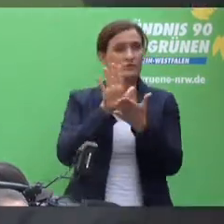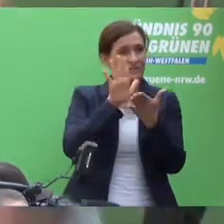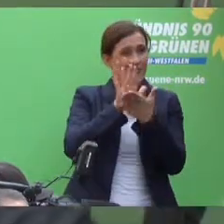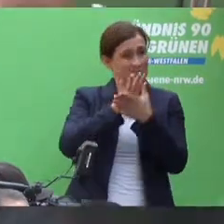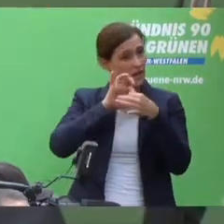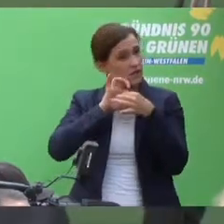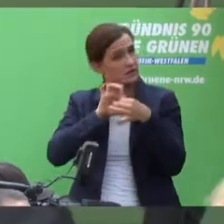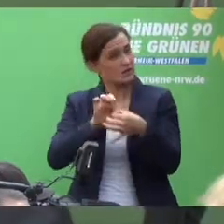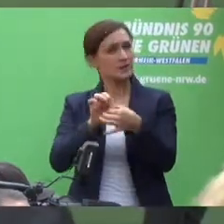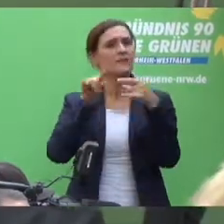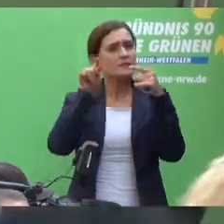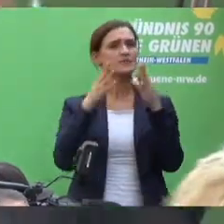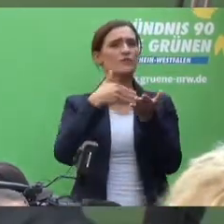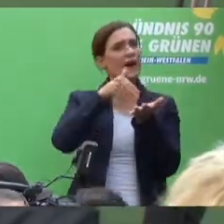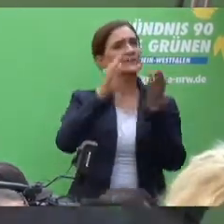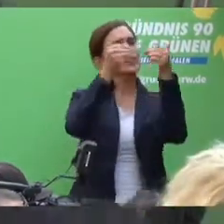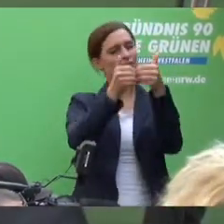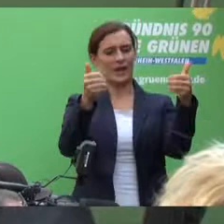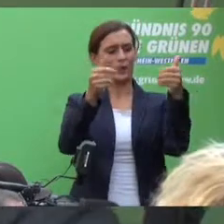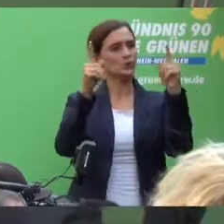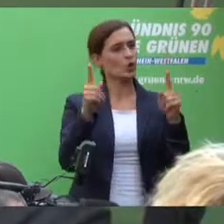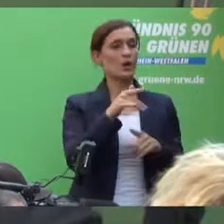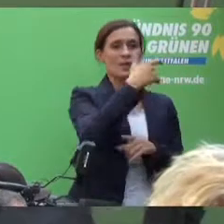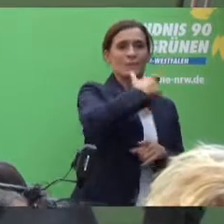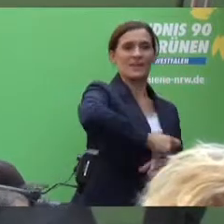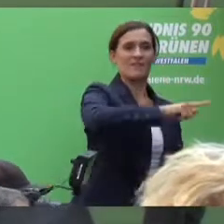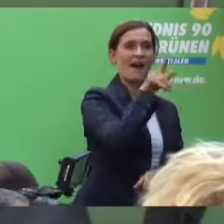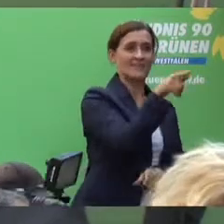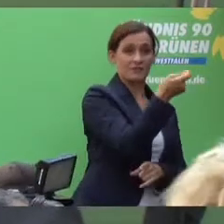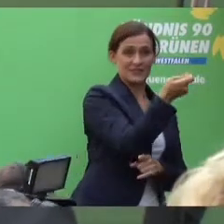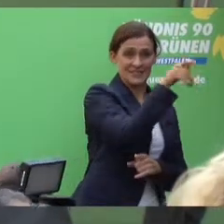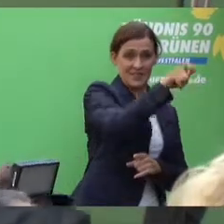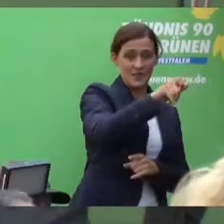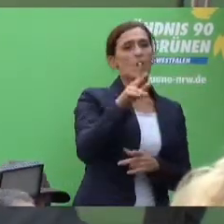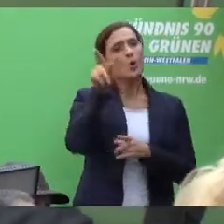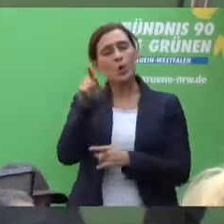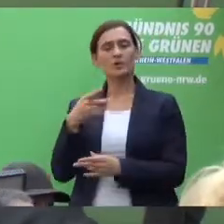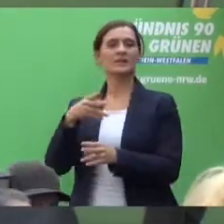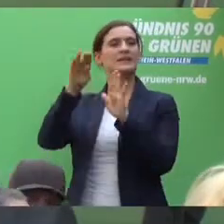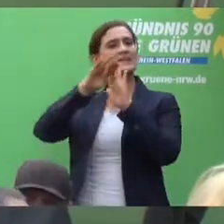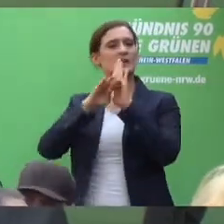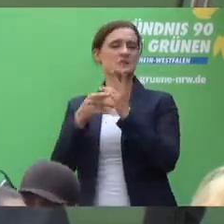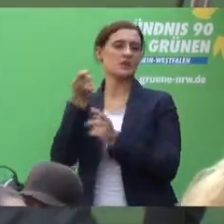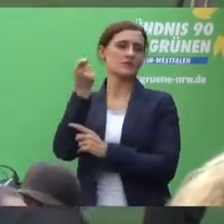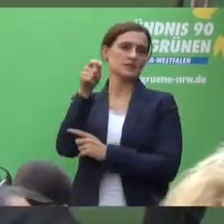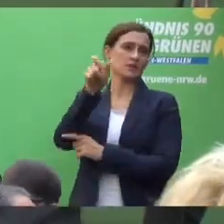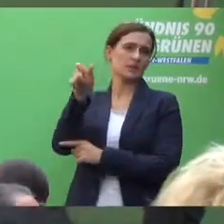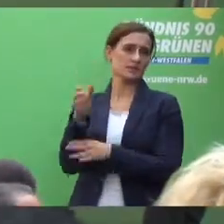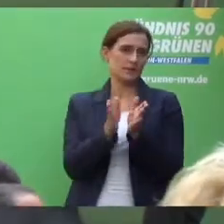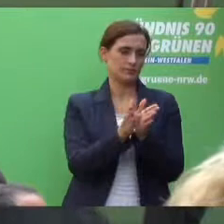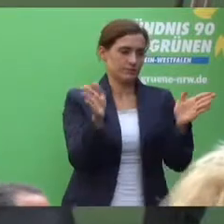wir diese Trennung haben von privaten und gesetzlich Versicherten. Wir Grünen sagen,